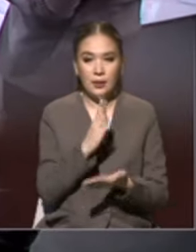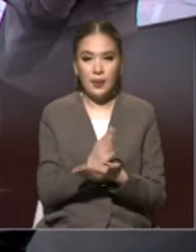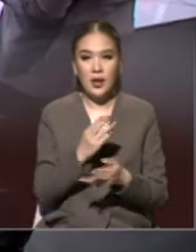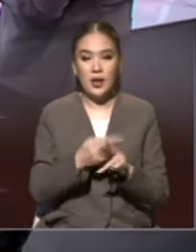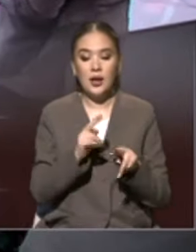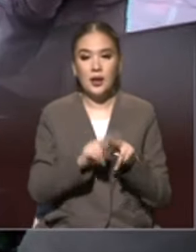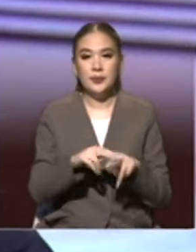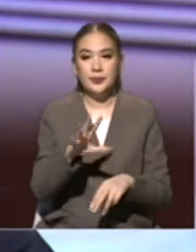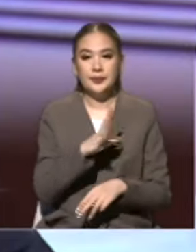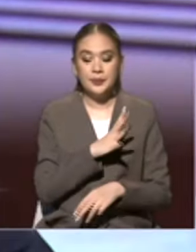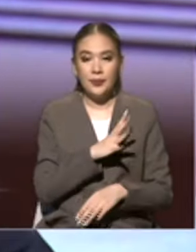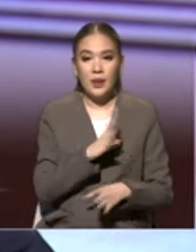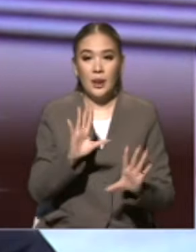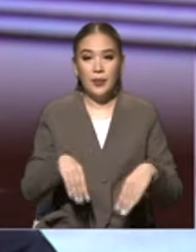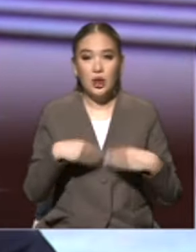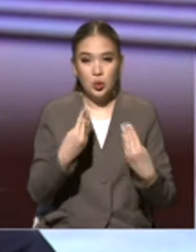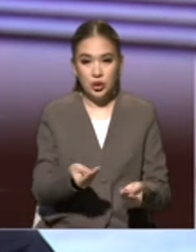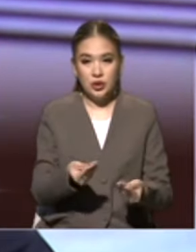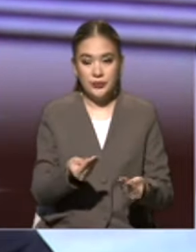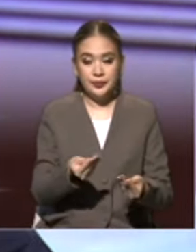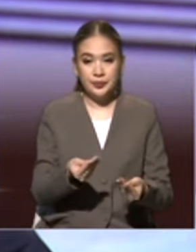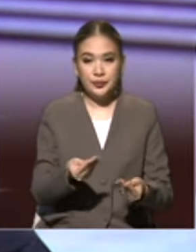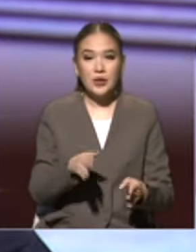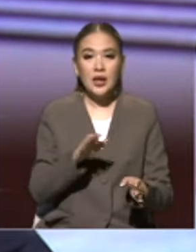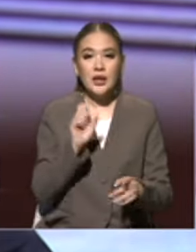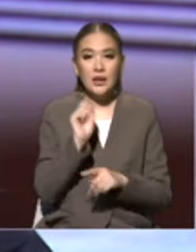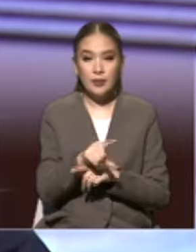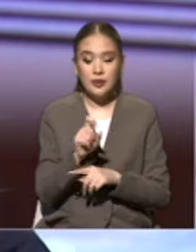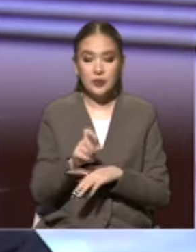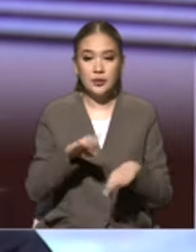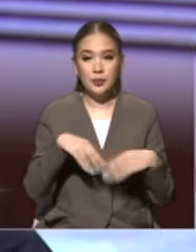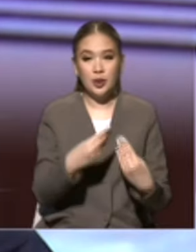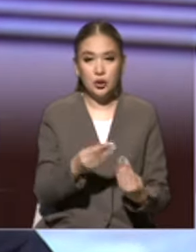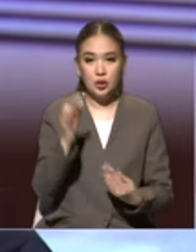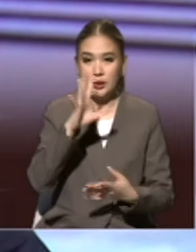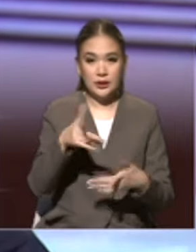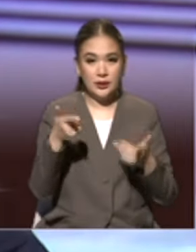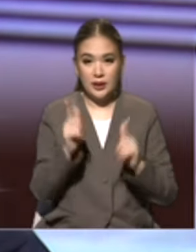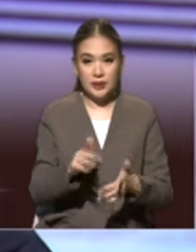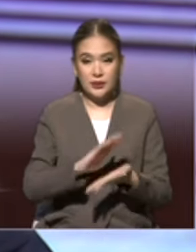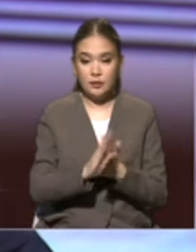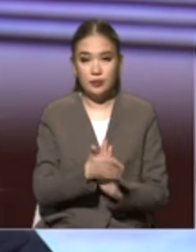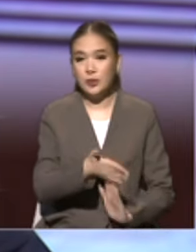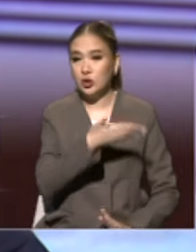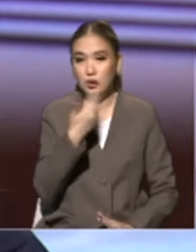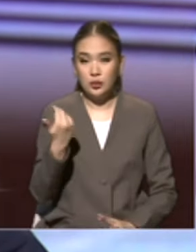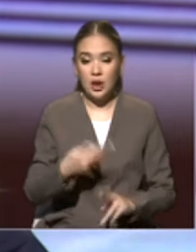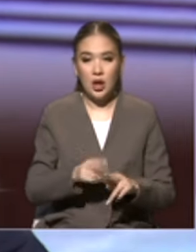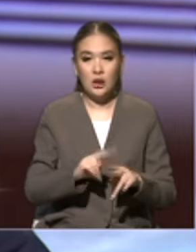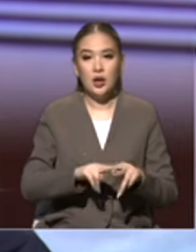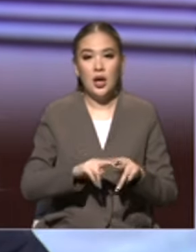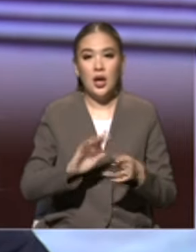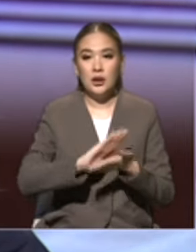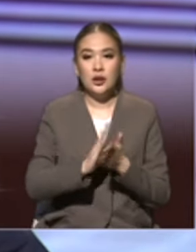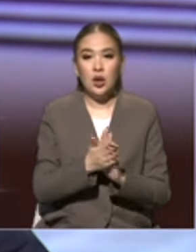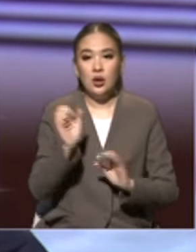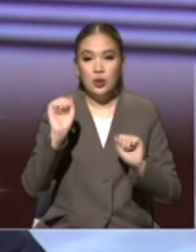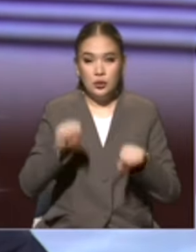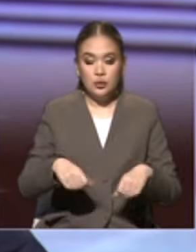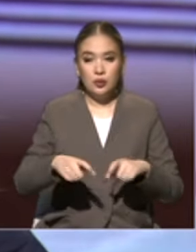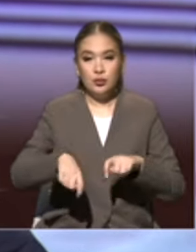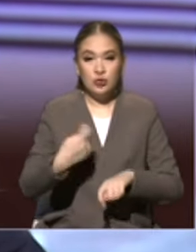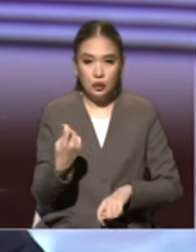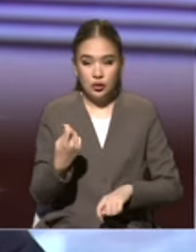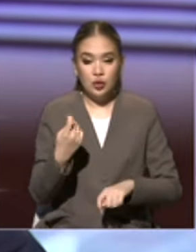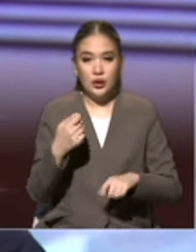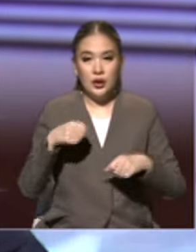де қосалқы өнім беруші тапсырыс берушімен келісілмеген жағдайда, тапсырыс беруші келісімшартты бұзу құқығы бар. Сонымен